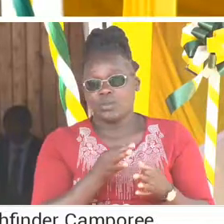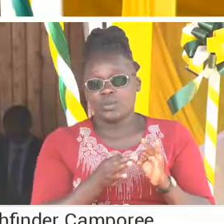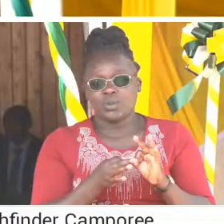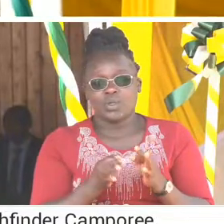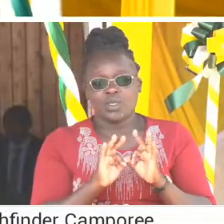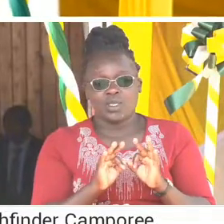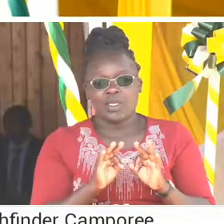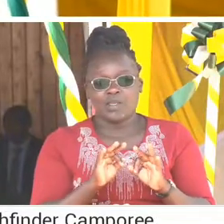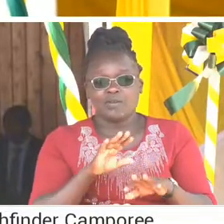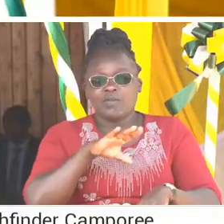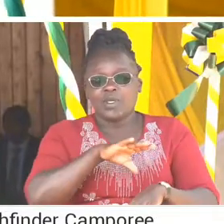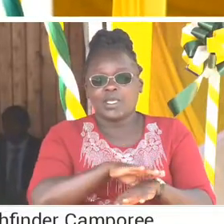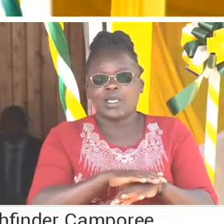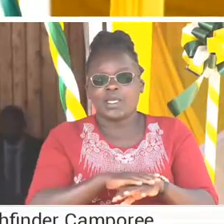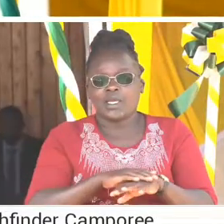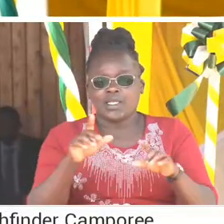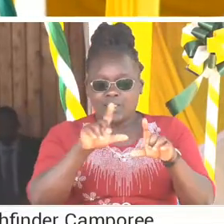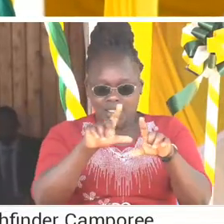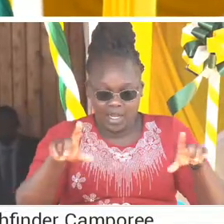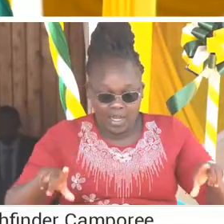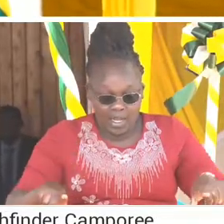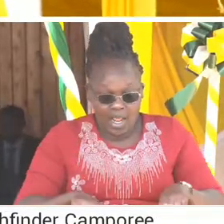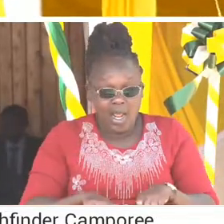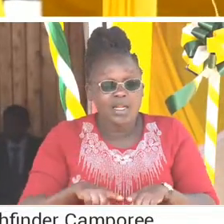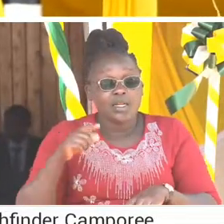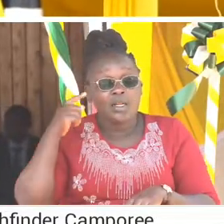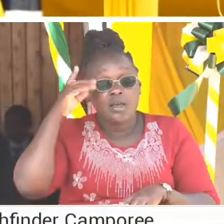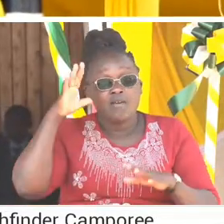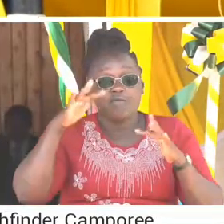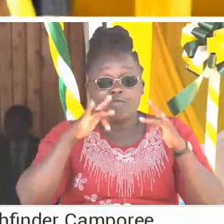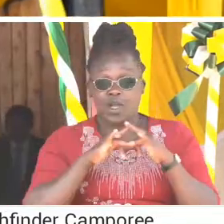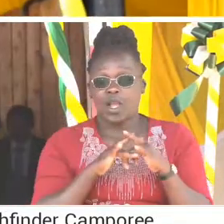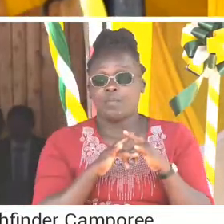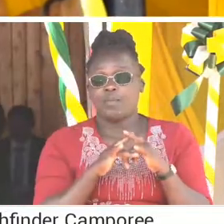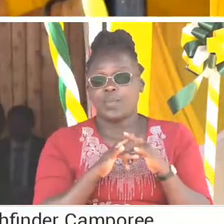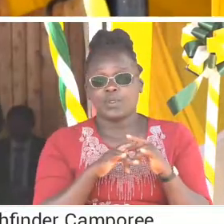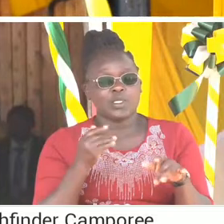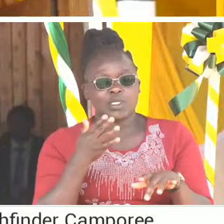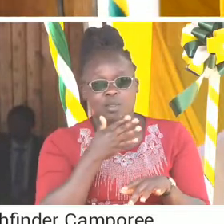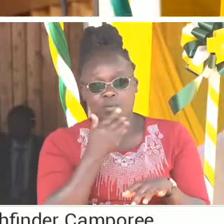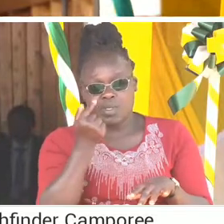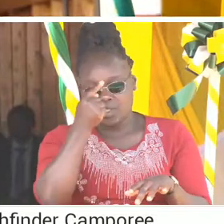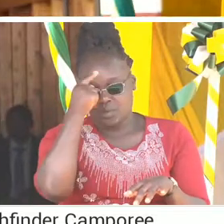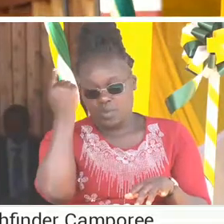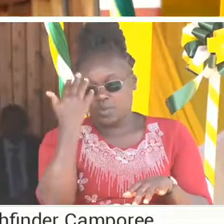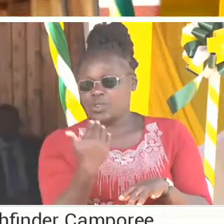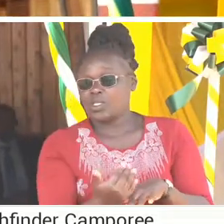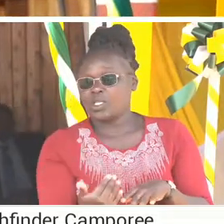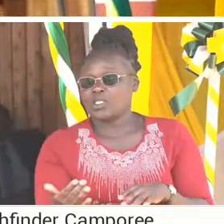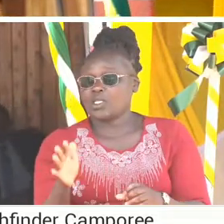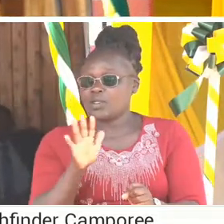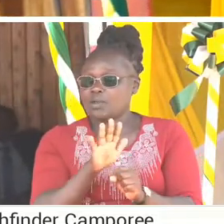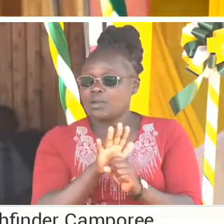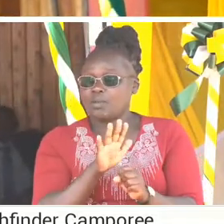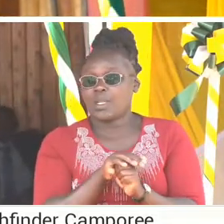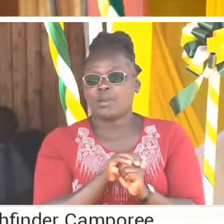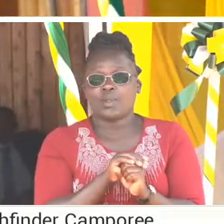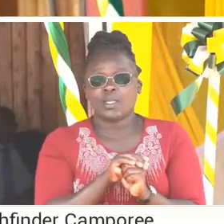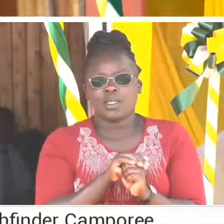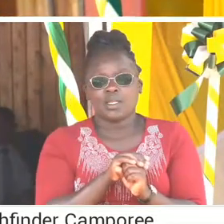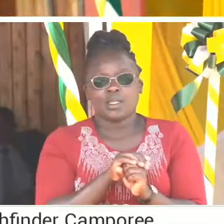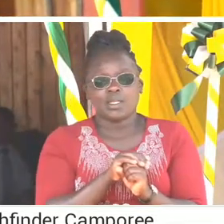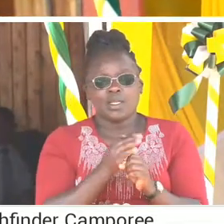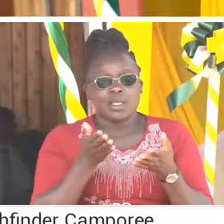njia, alafu tukiwa na mikutano kama hii hatuwasumbui kwa sababu hapa tumekuwa na shida kubwa ya choo.